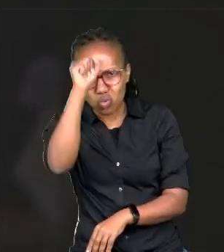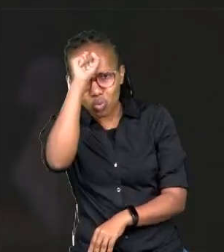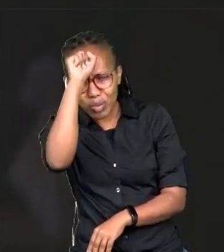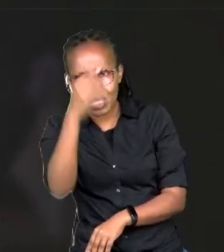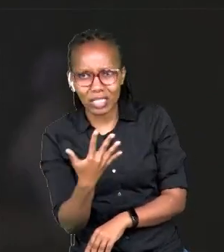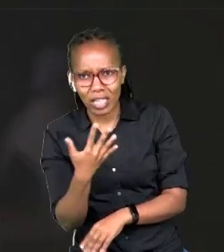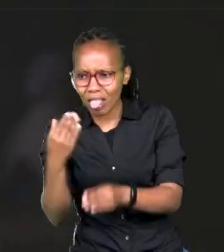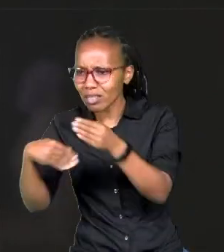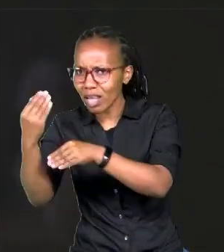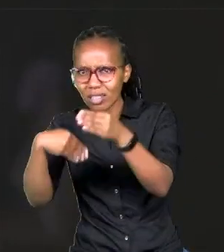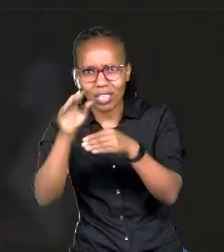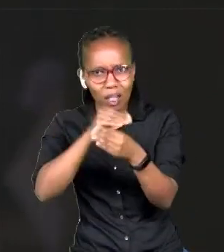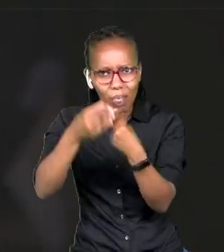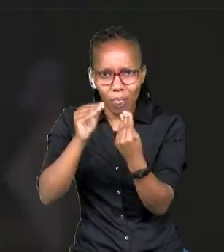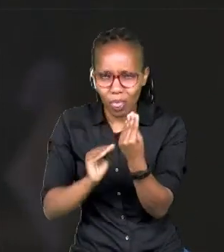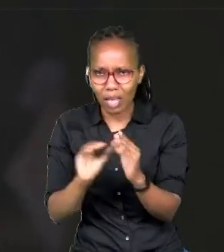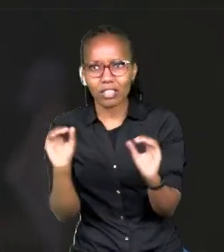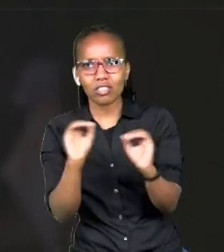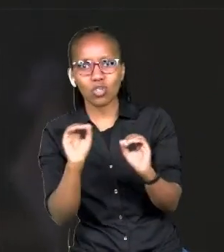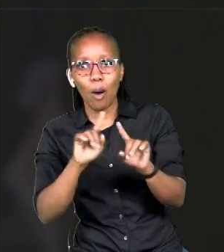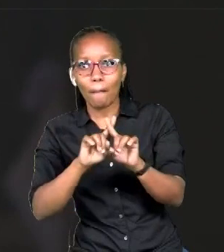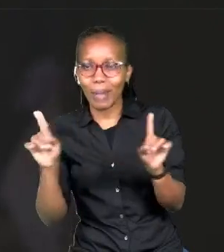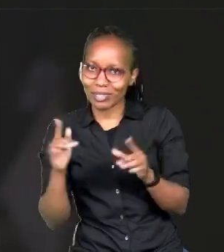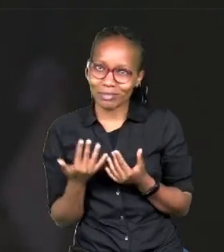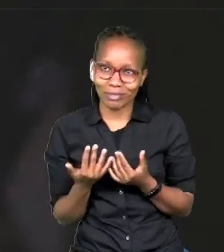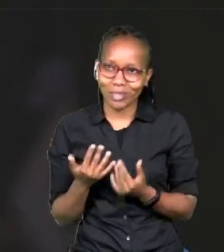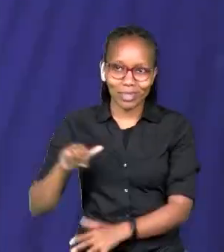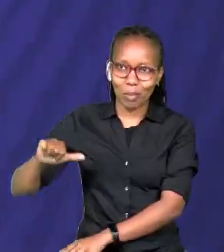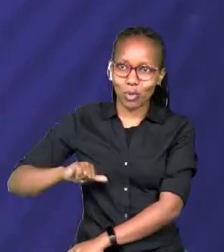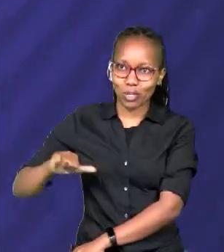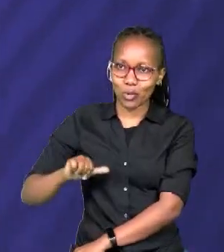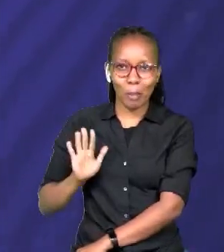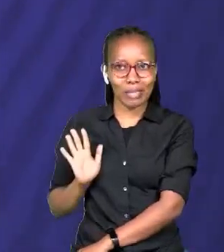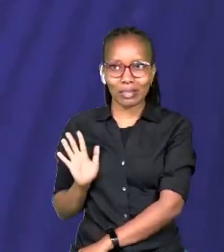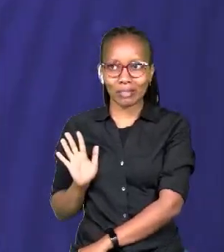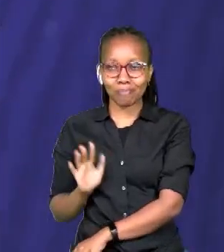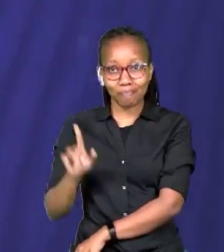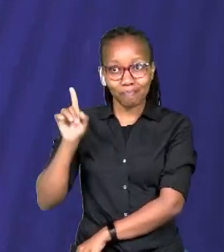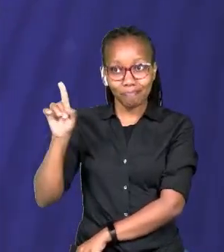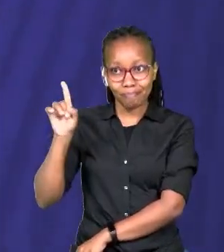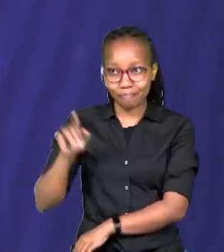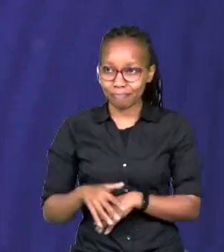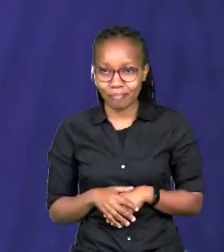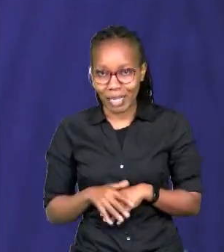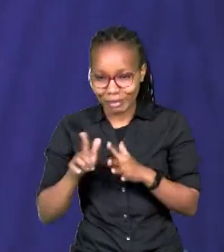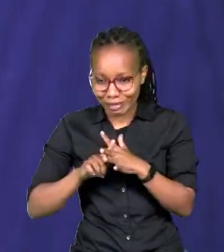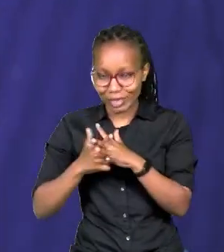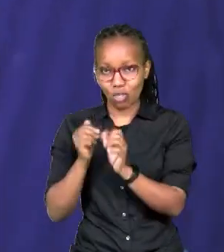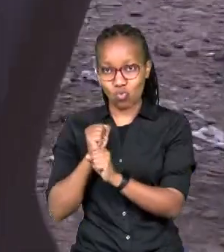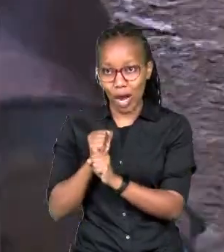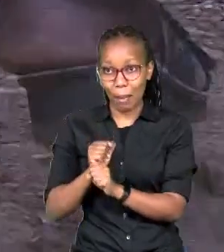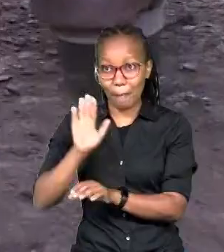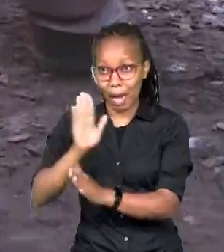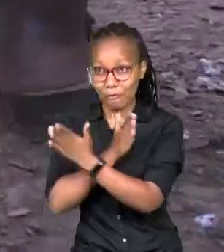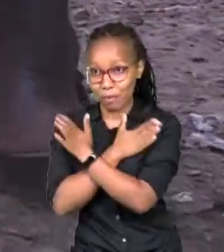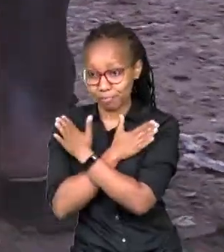ndizi tunauzanga, hapo unajidanganya ni ndizi lakini unauza mwili. Sally was introduced to this kind of job by a friend after